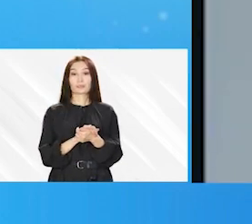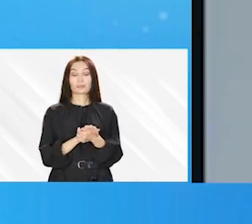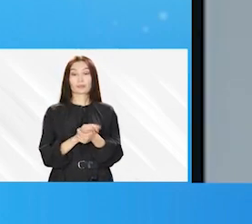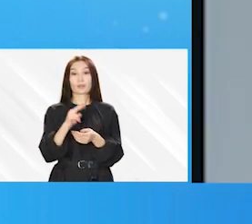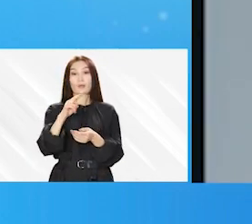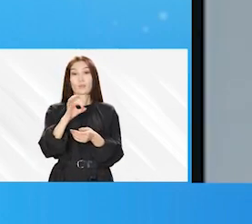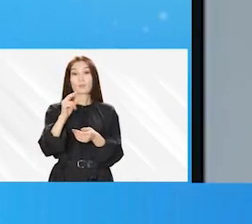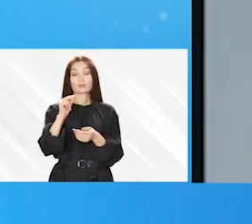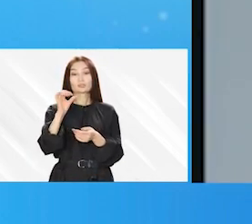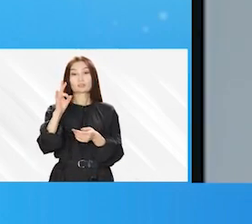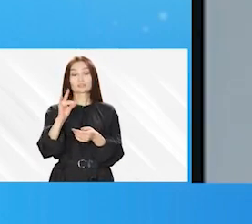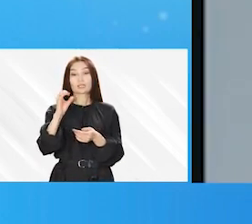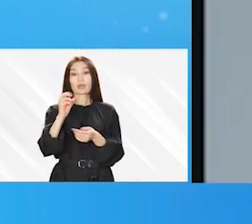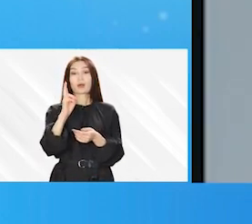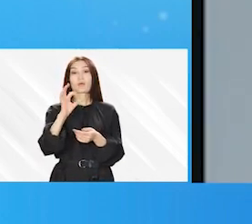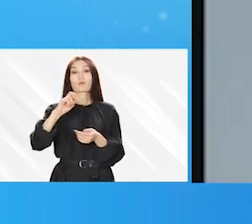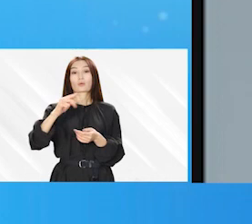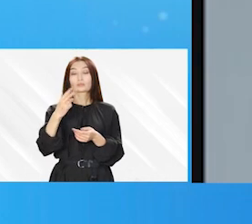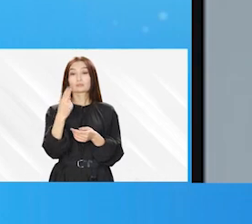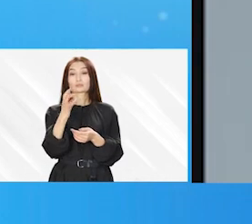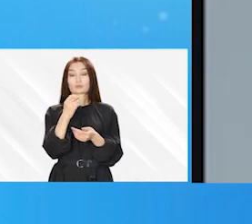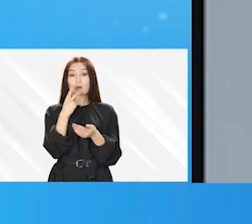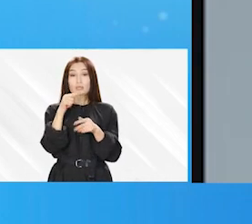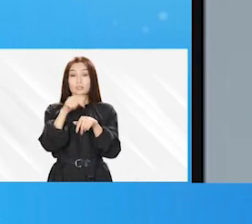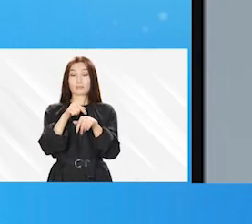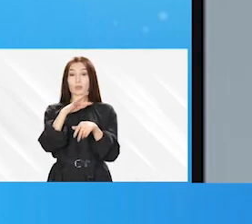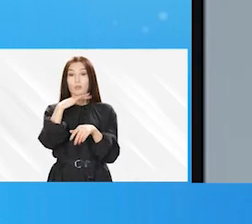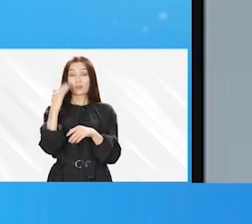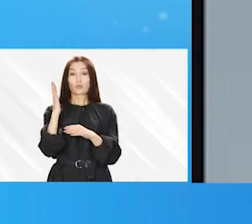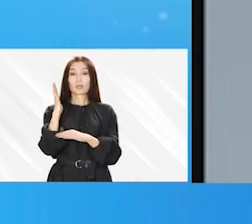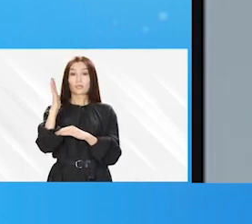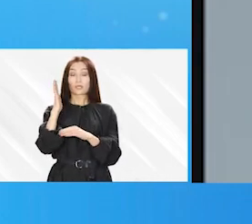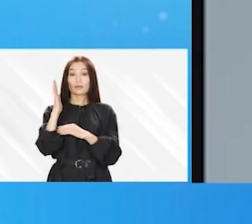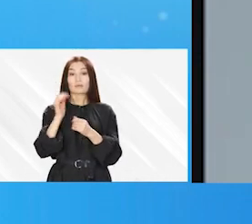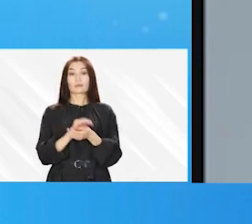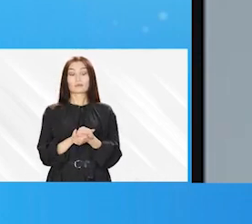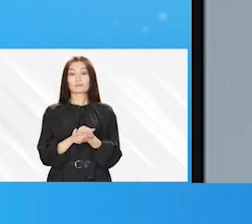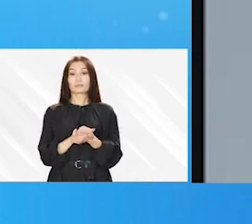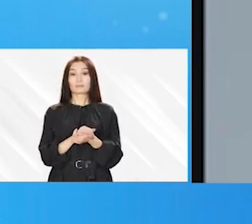почечные кольца хорошо заметны у многих деревьев и кустарников